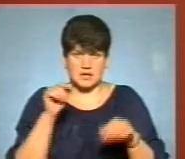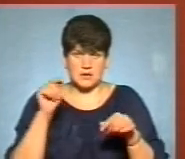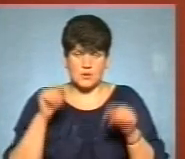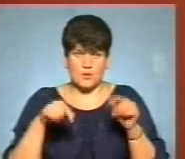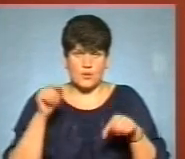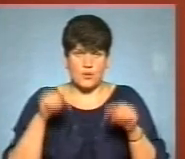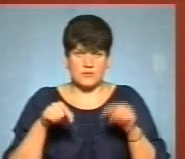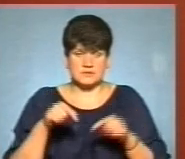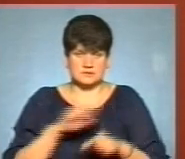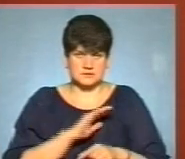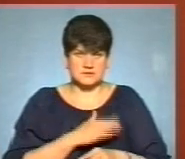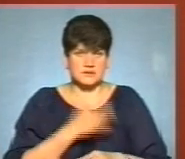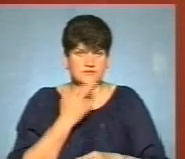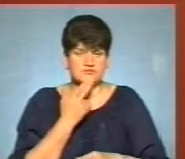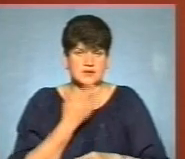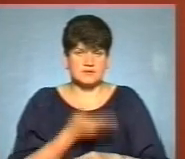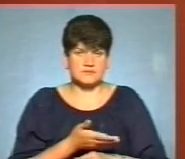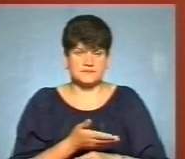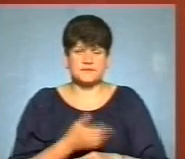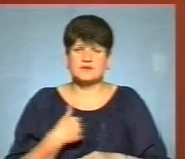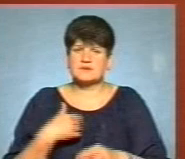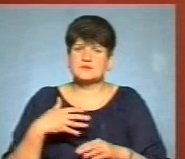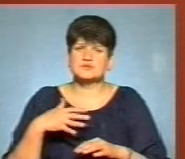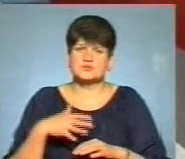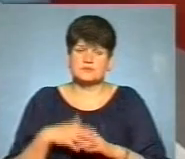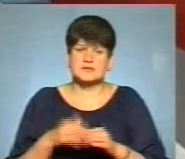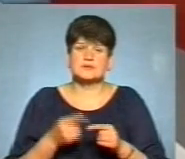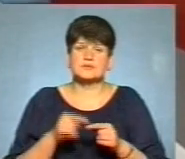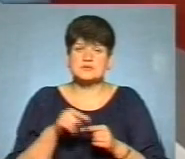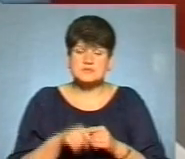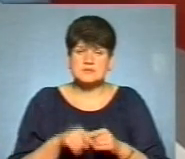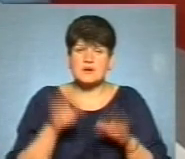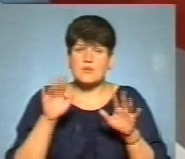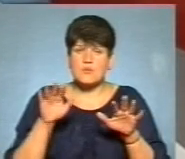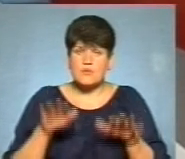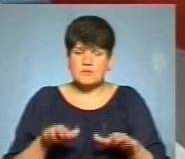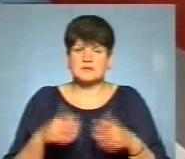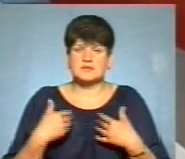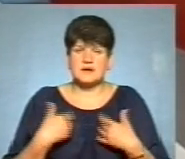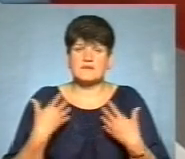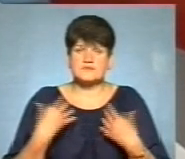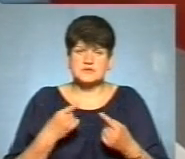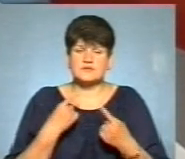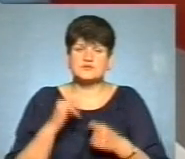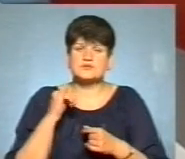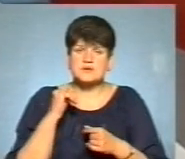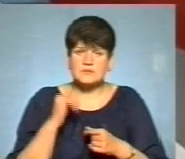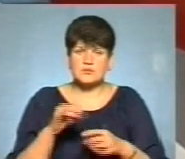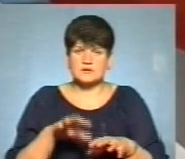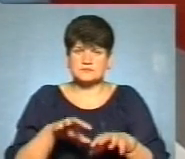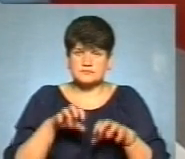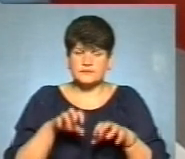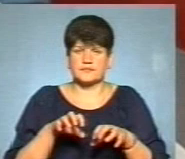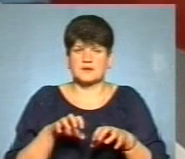сильні у червні, які ми спостерігаємо? Ну, ви розумієте, ці опади, вони, я вже говорив, що вони погано засвоюються, особливо на